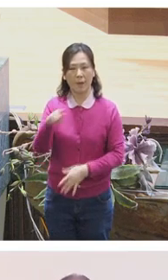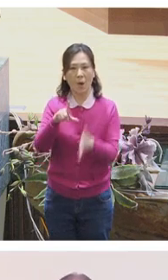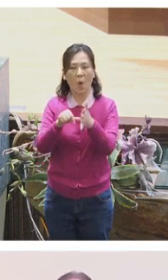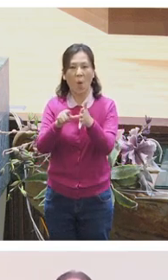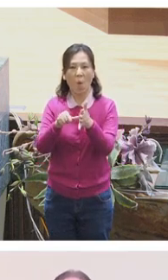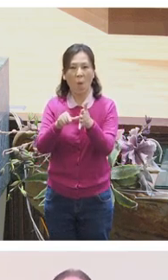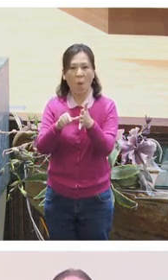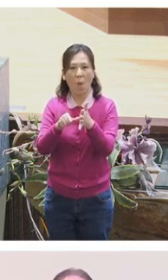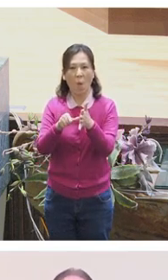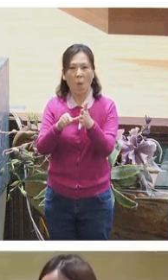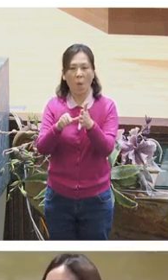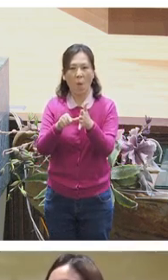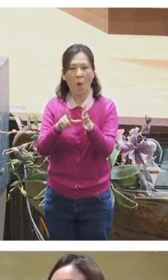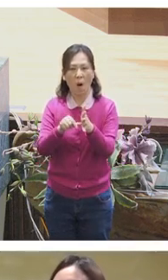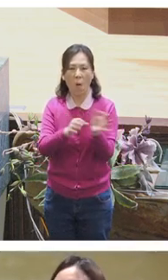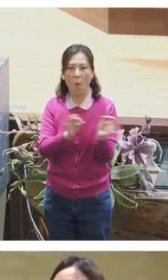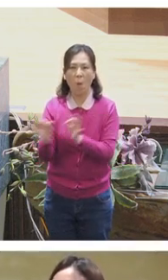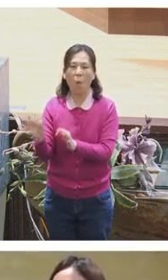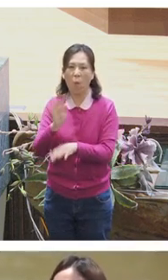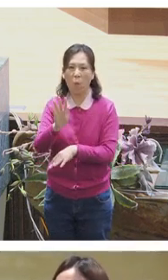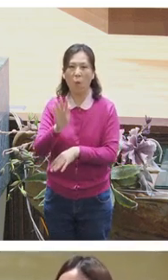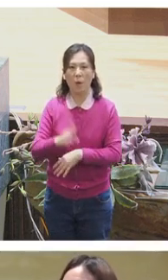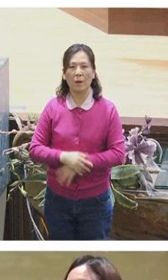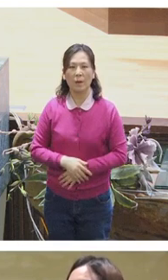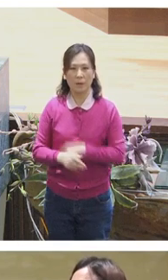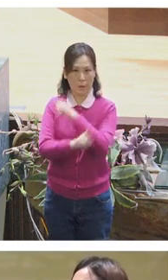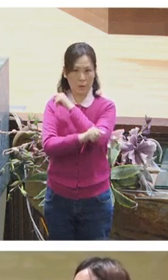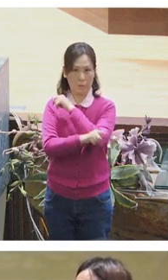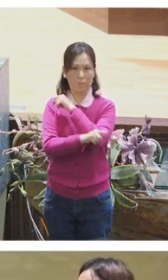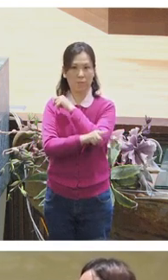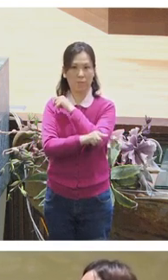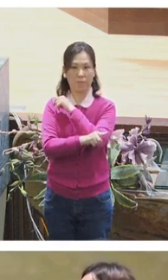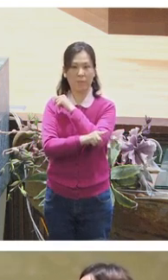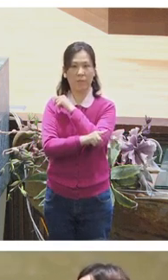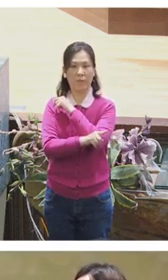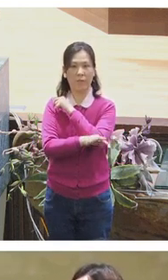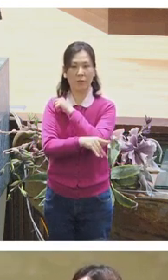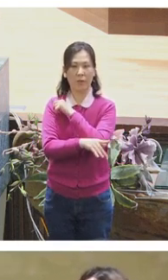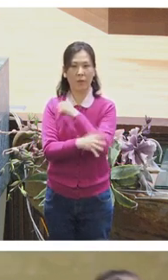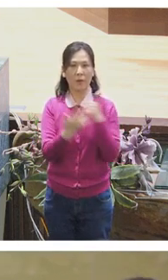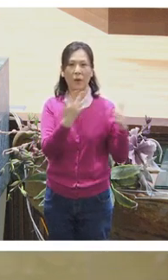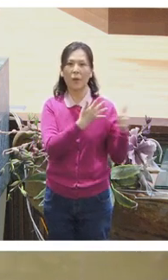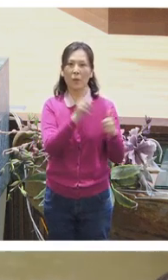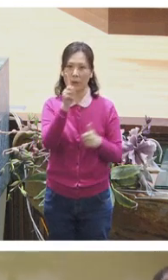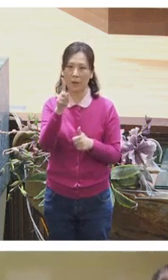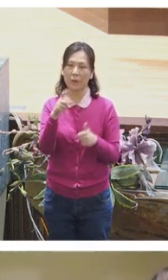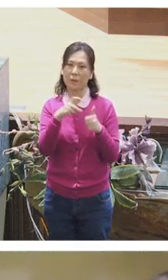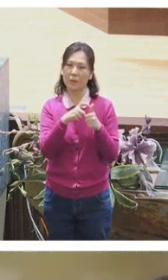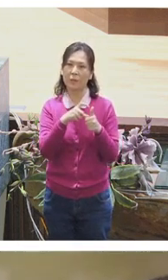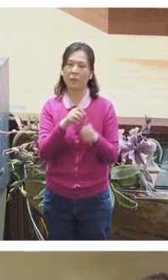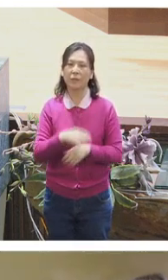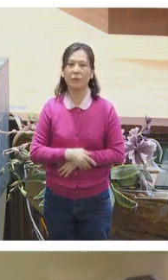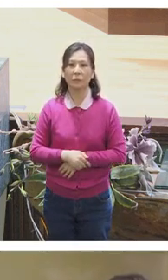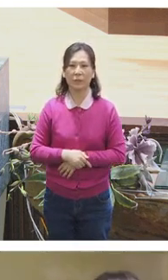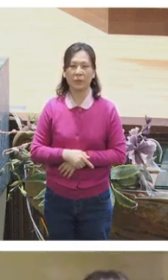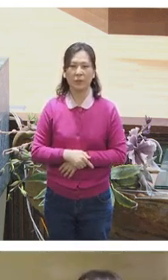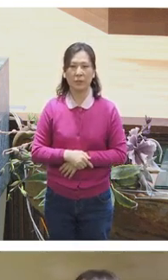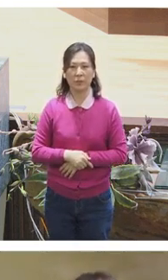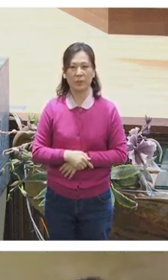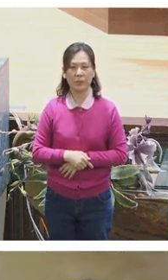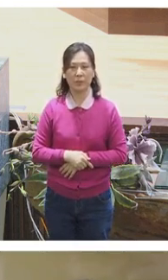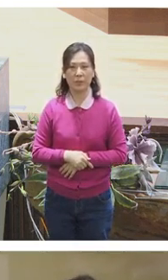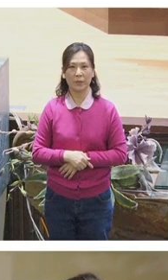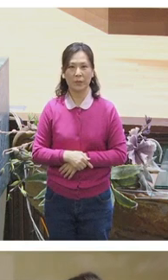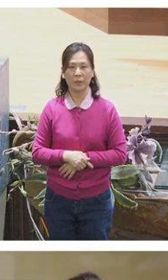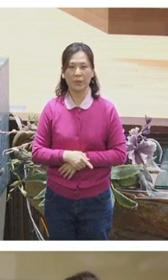一点稍微 delay 了一下，那我最后还是私心的想要问一题问题，我把它拉到最上面。那